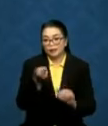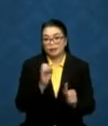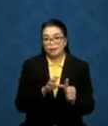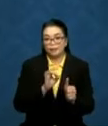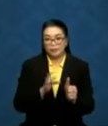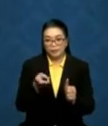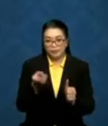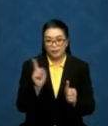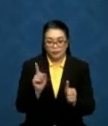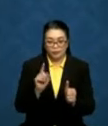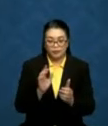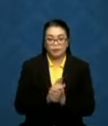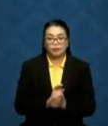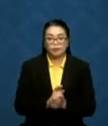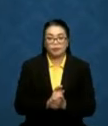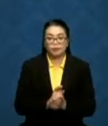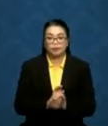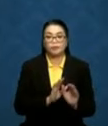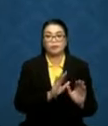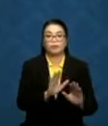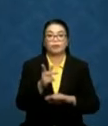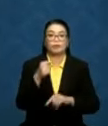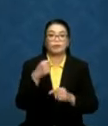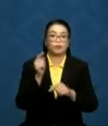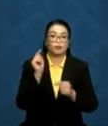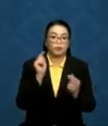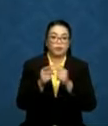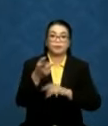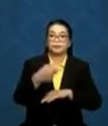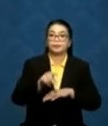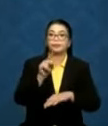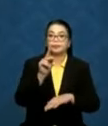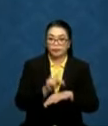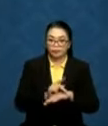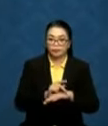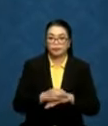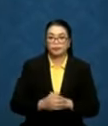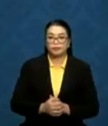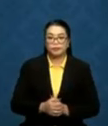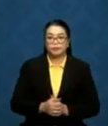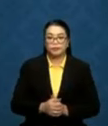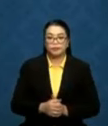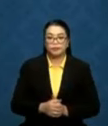แนะผ่านท่านประธานนะครับว่า